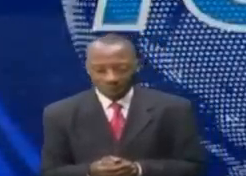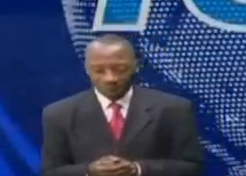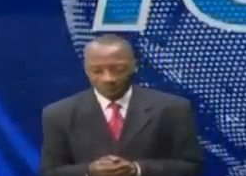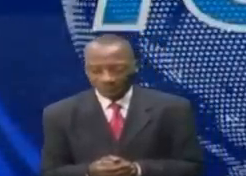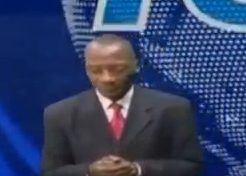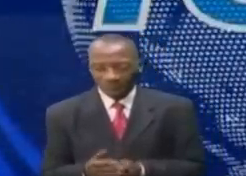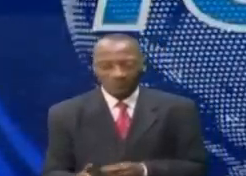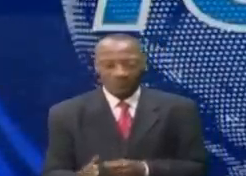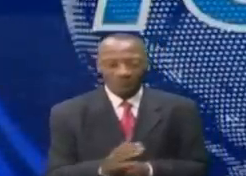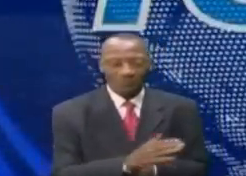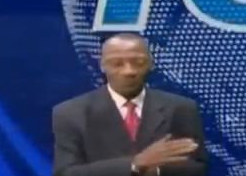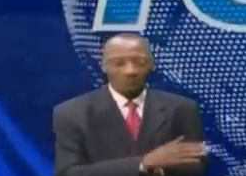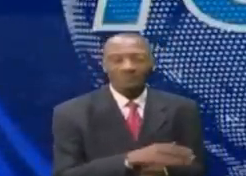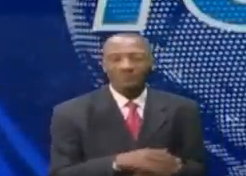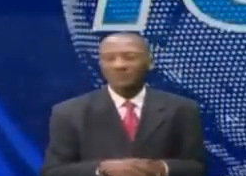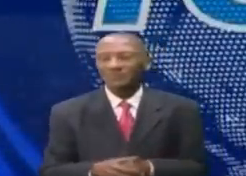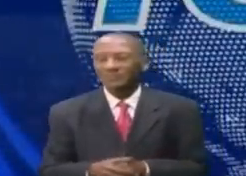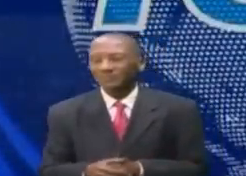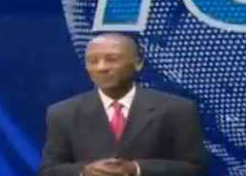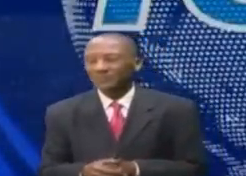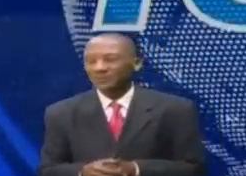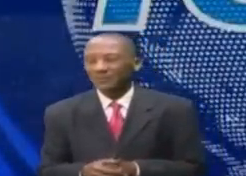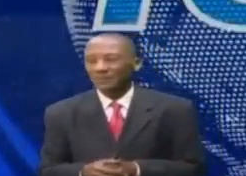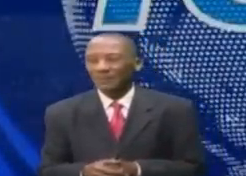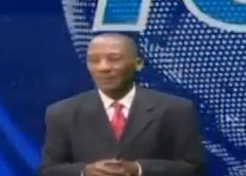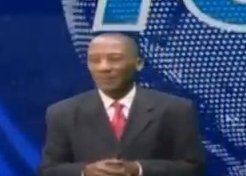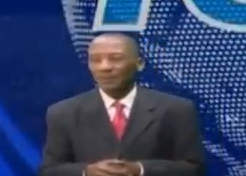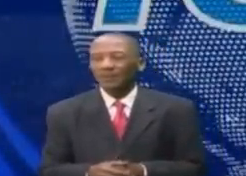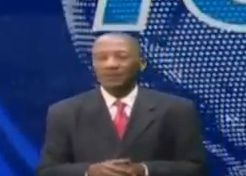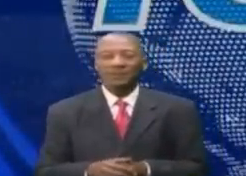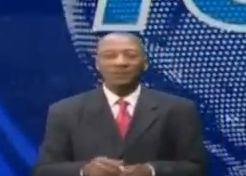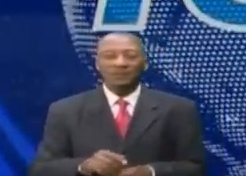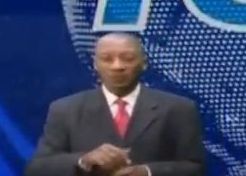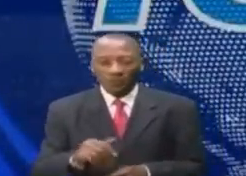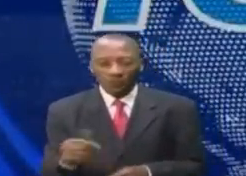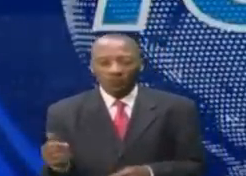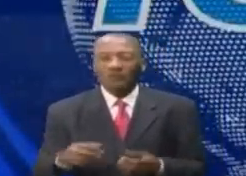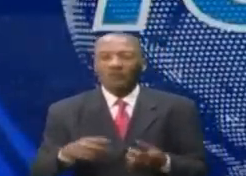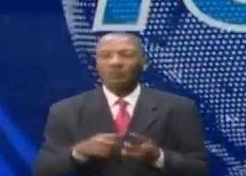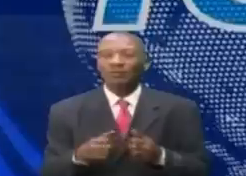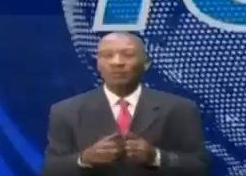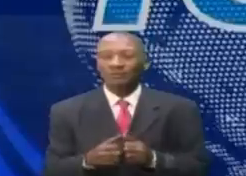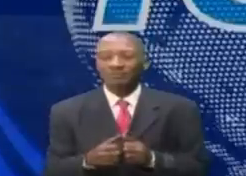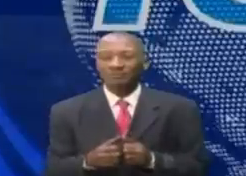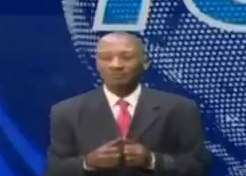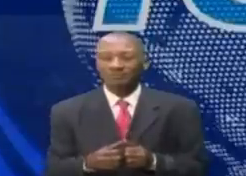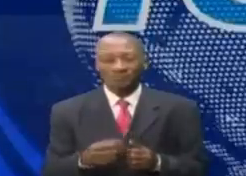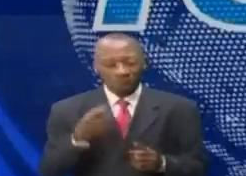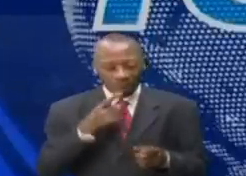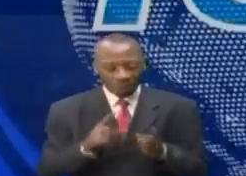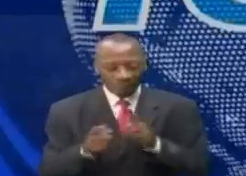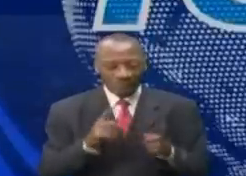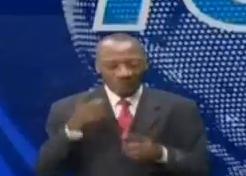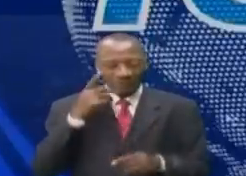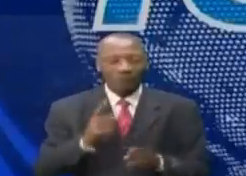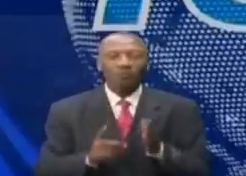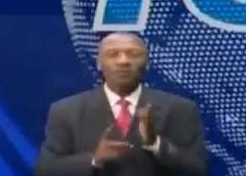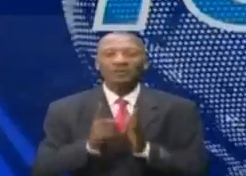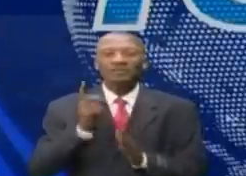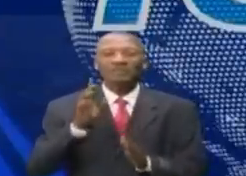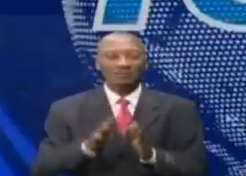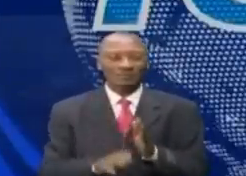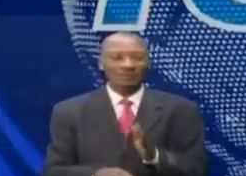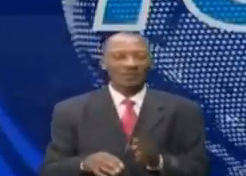Tout à fait autre chose. Le jeudi 17 août 2023 a marqué la fin du projet de développement de capacité du